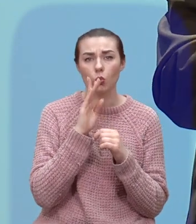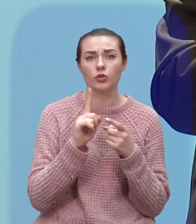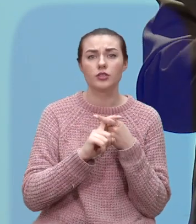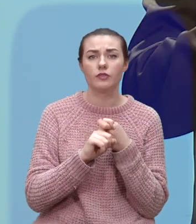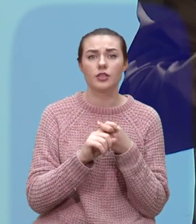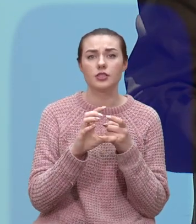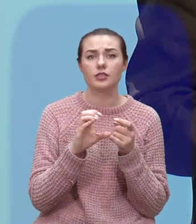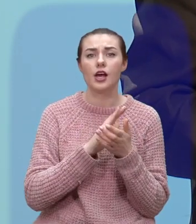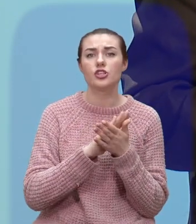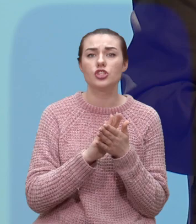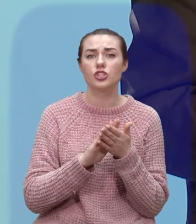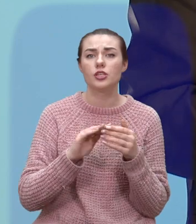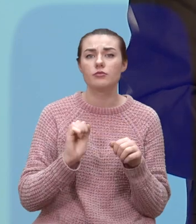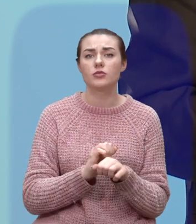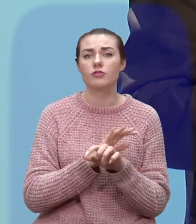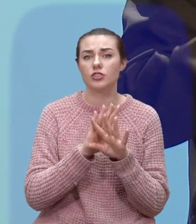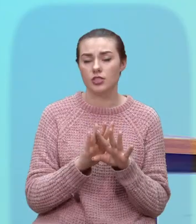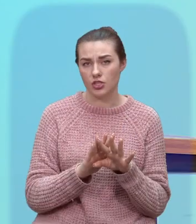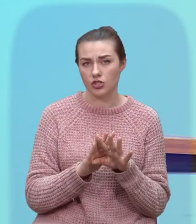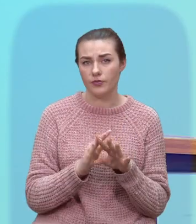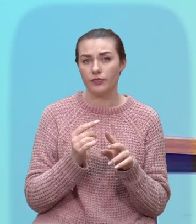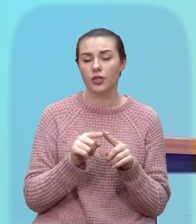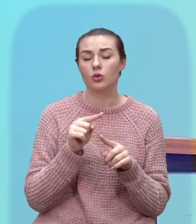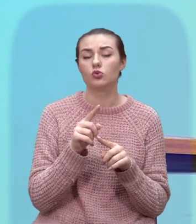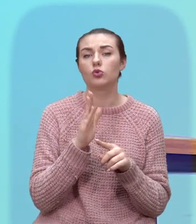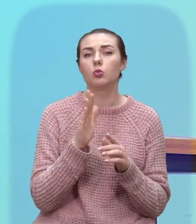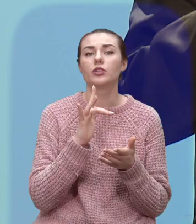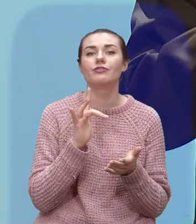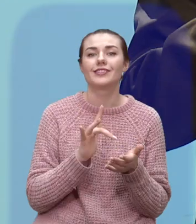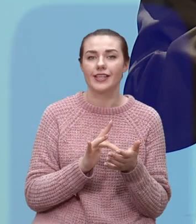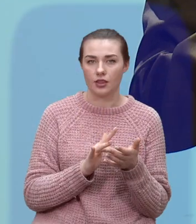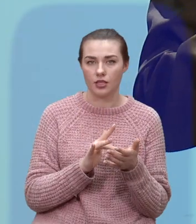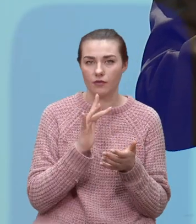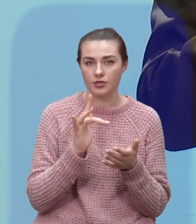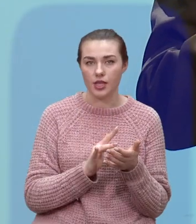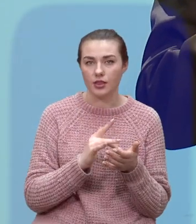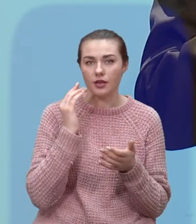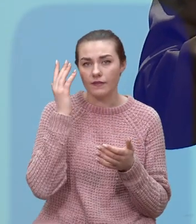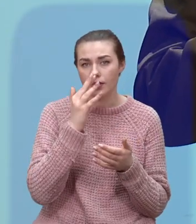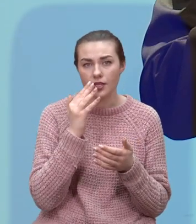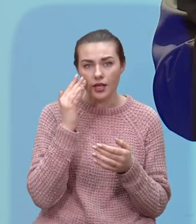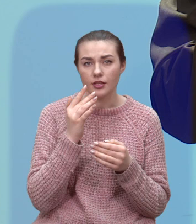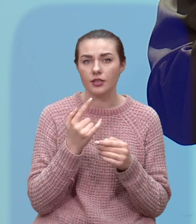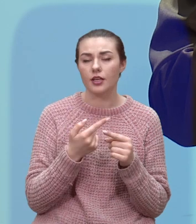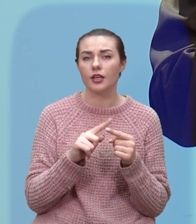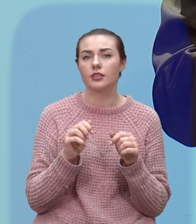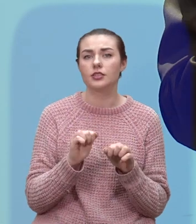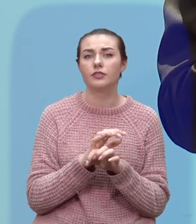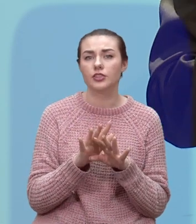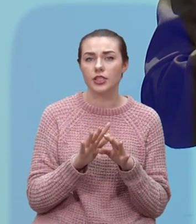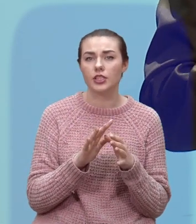utter связанных с очищением святилища это тоже сделать в центре да да да в центре вот этого видения это